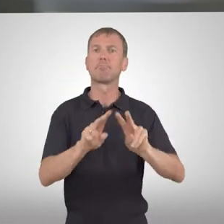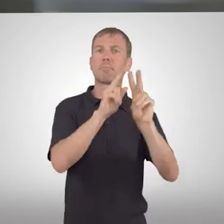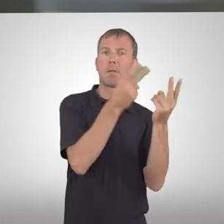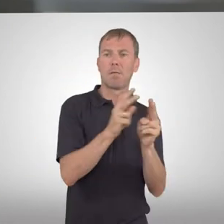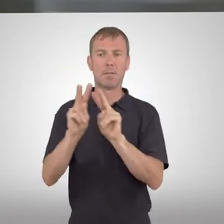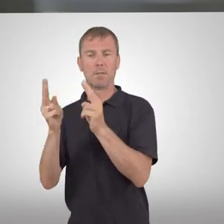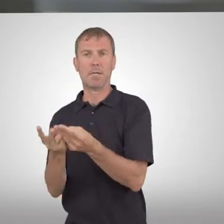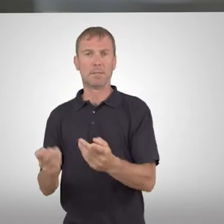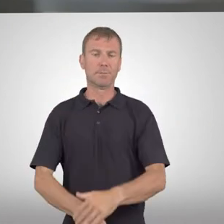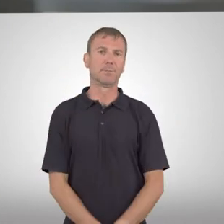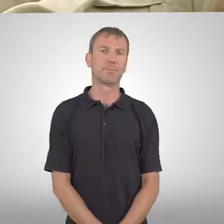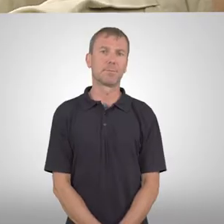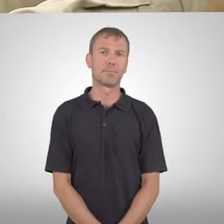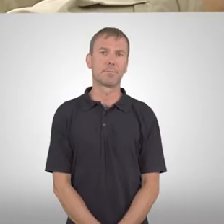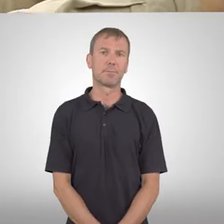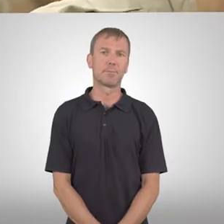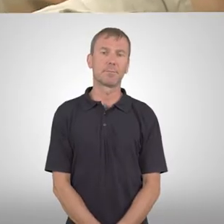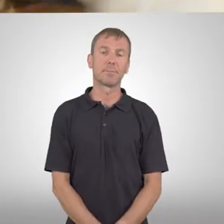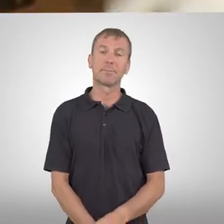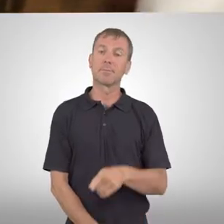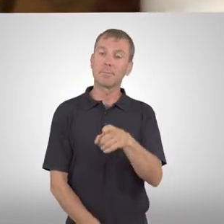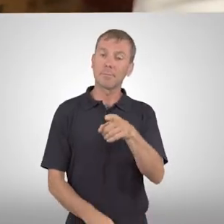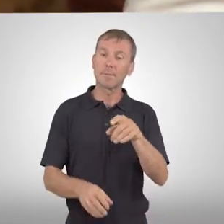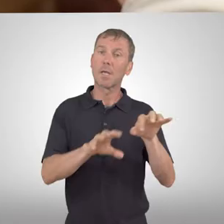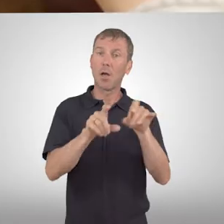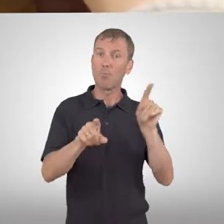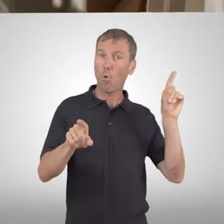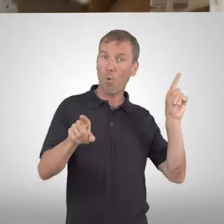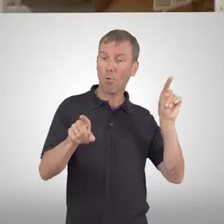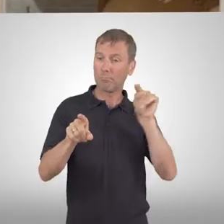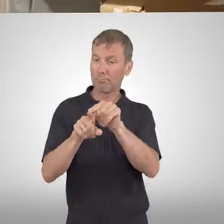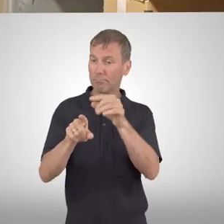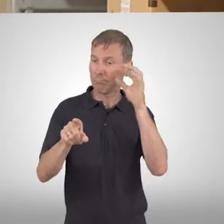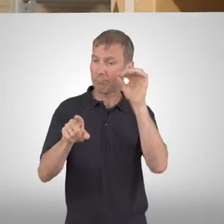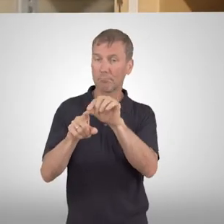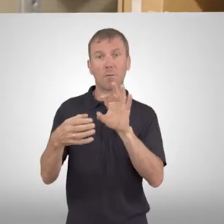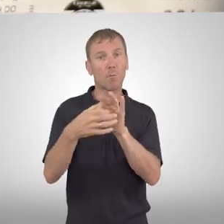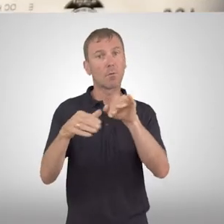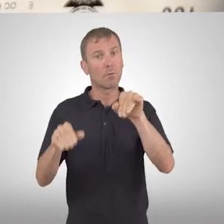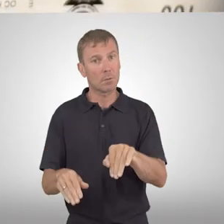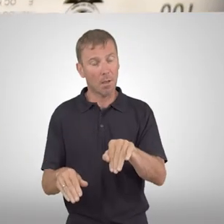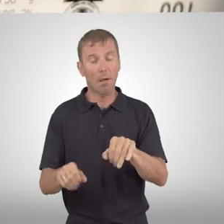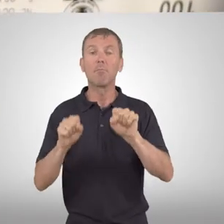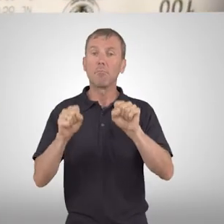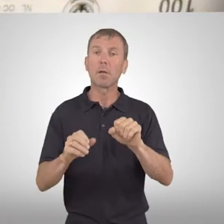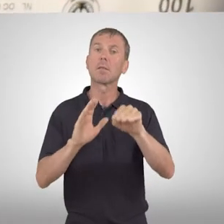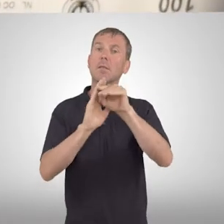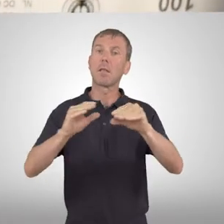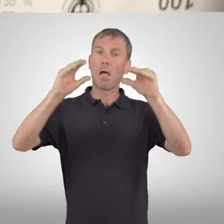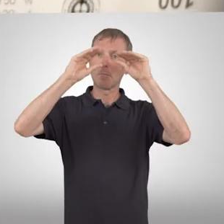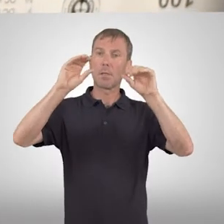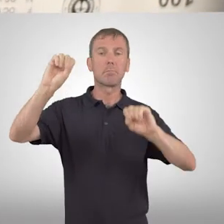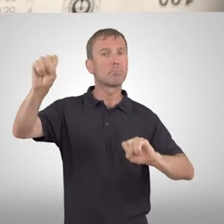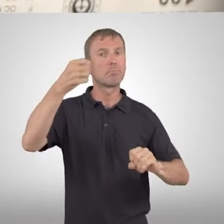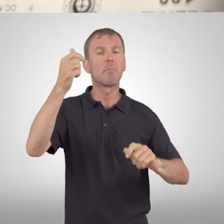sozusagen Hörende und Nichthörende. Dank der kommunikativen Schnittstelle zwischen Leitstand und Gehörlosem können über die